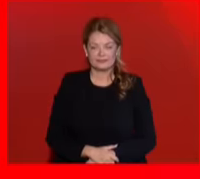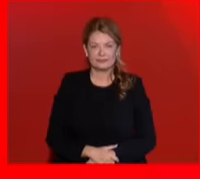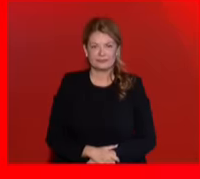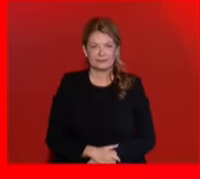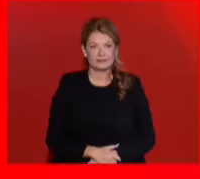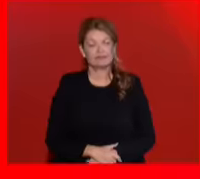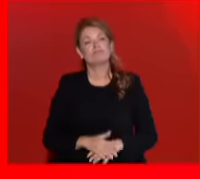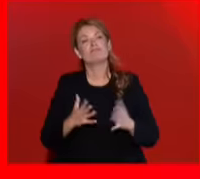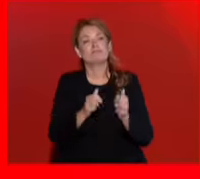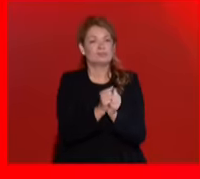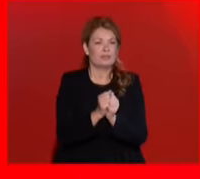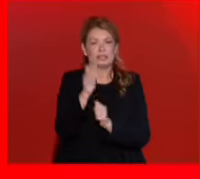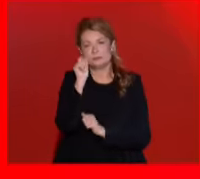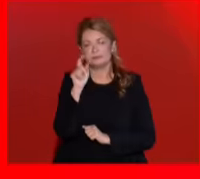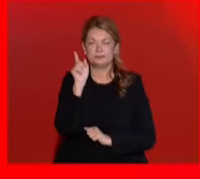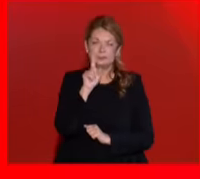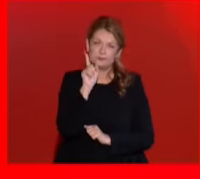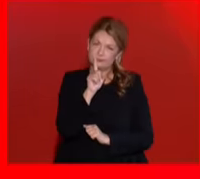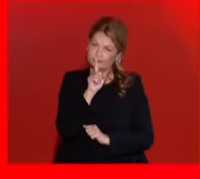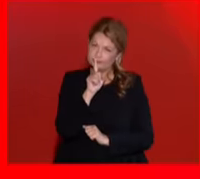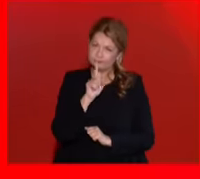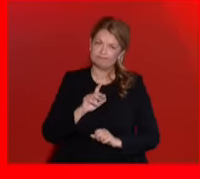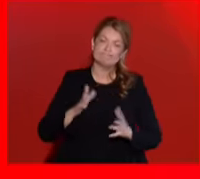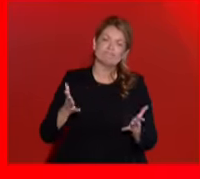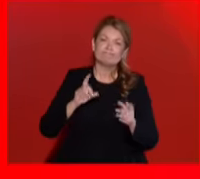Πρέπει, συντρόφοι σας και σύντροφοι επίσης,